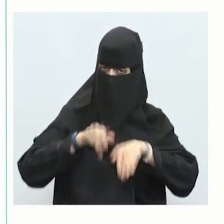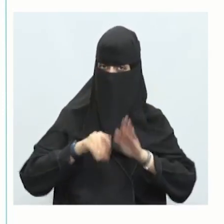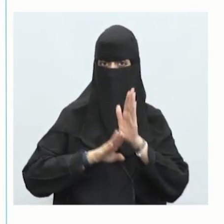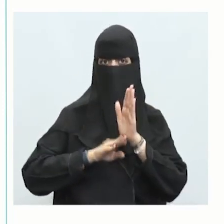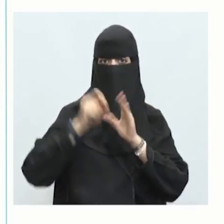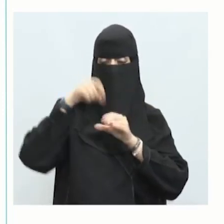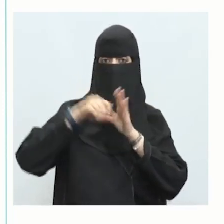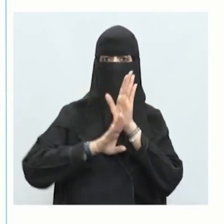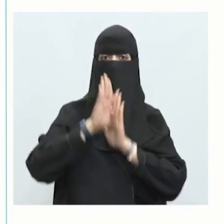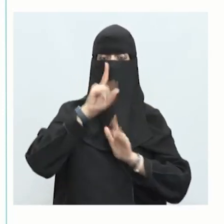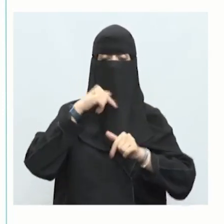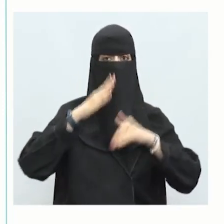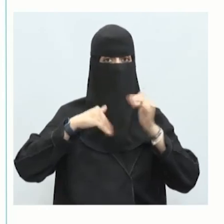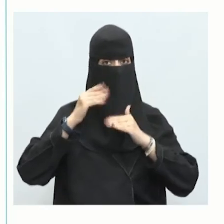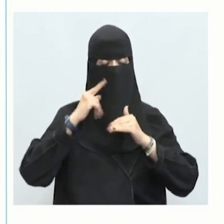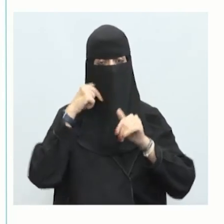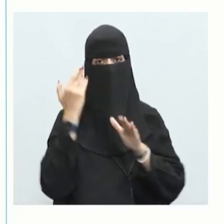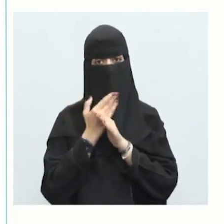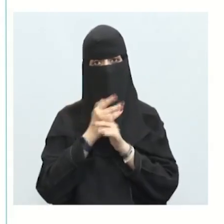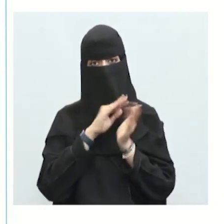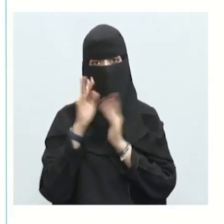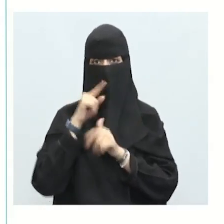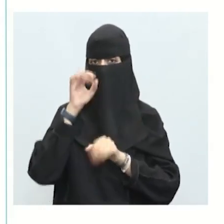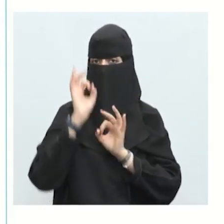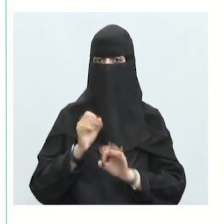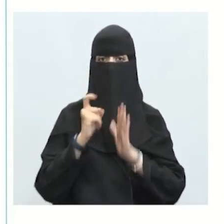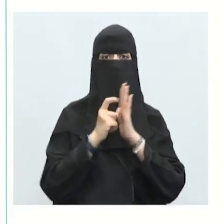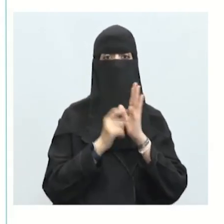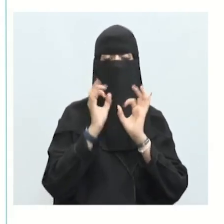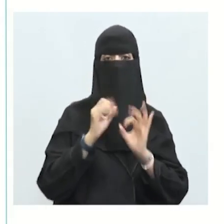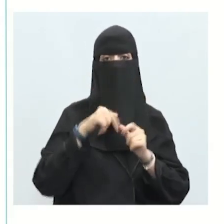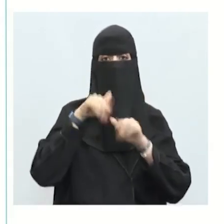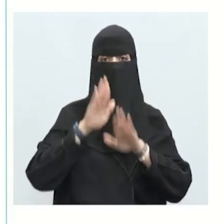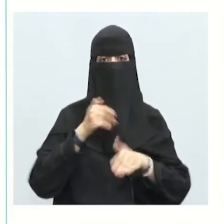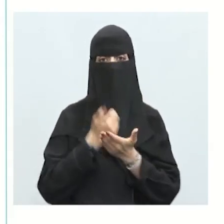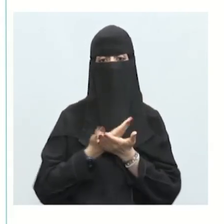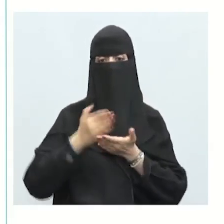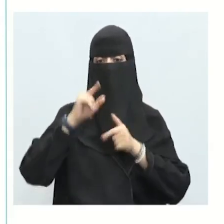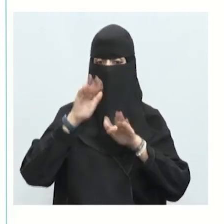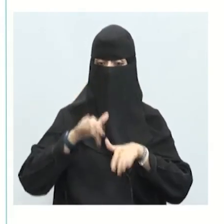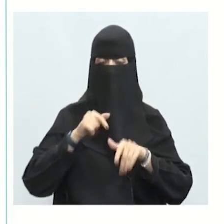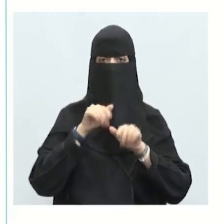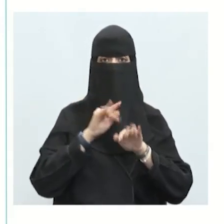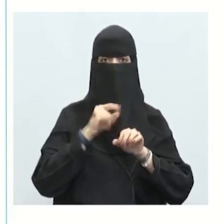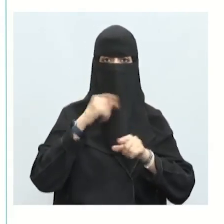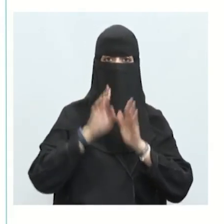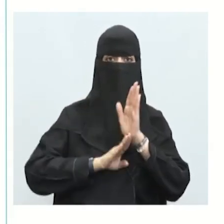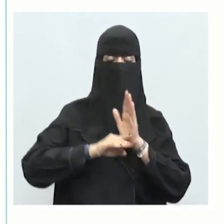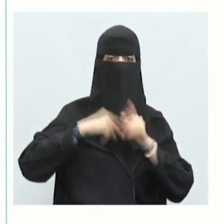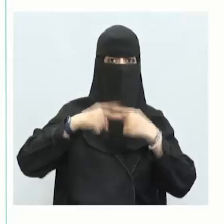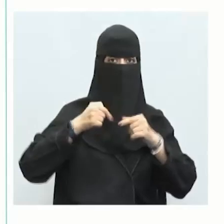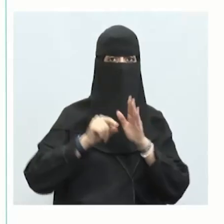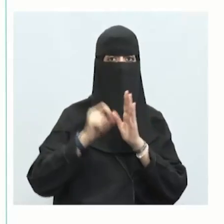مهاراتك لانه لم يتحقق الشرط فتم طباعه استمر في تطوير